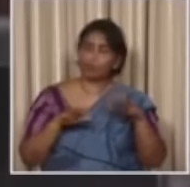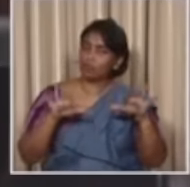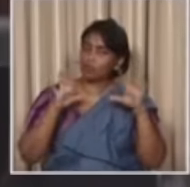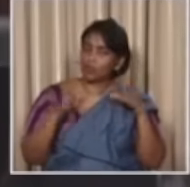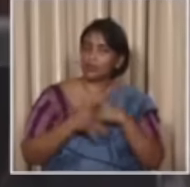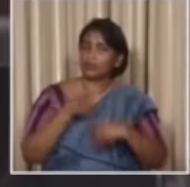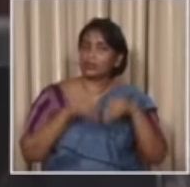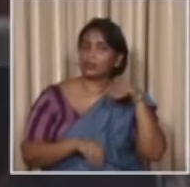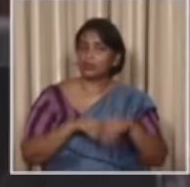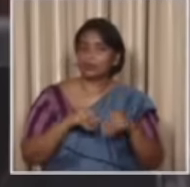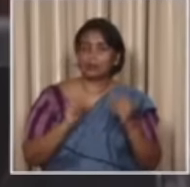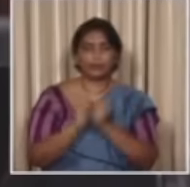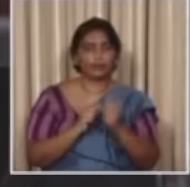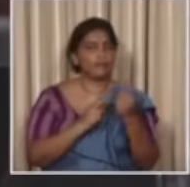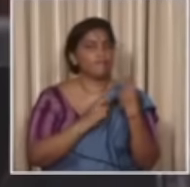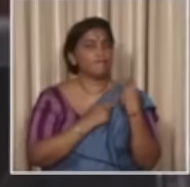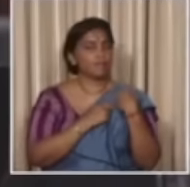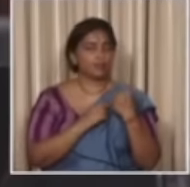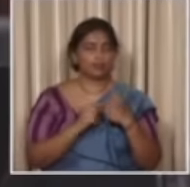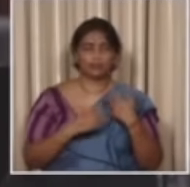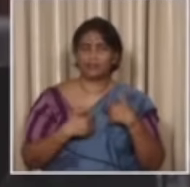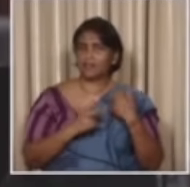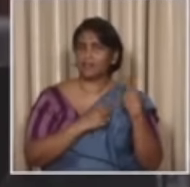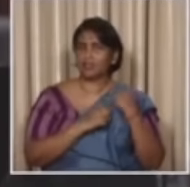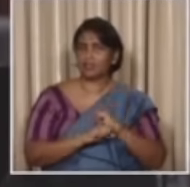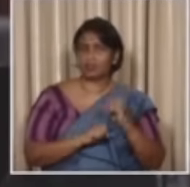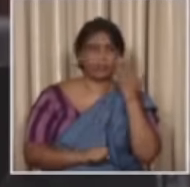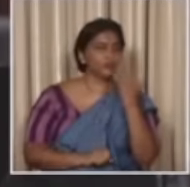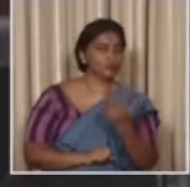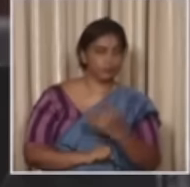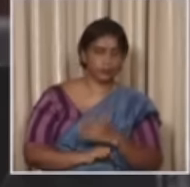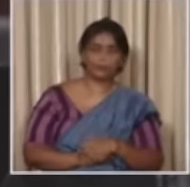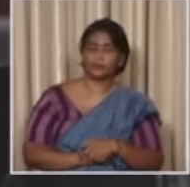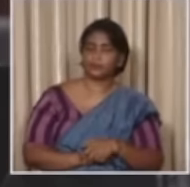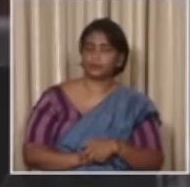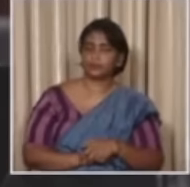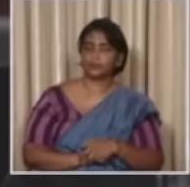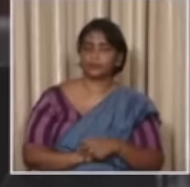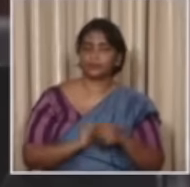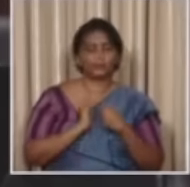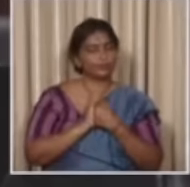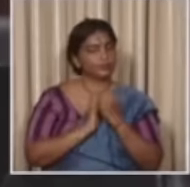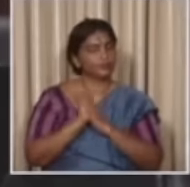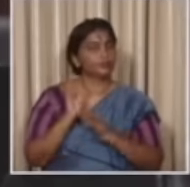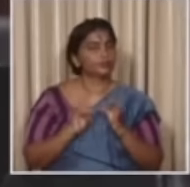මේ දේශපාලකයන් කටයුතු කරන වගකීම් විරහිත ආකාරය දිහා බලද්දි. ගරු මුලාසරණ මන්ත්‍රීතුමනි